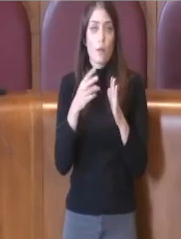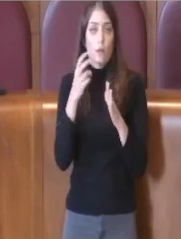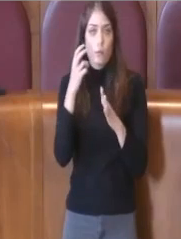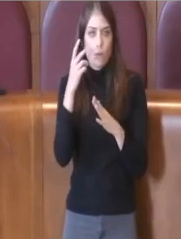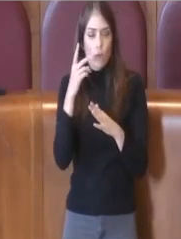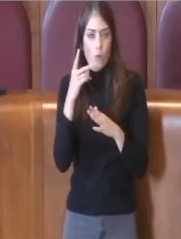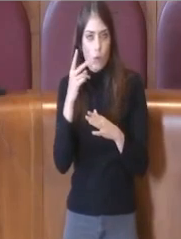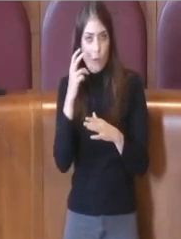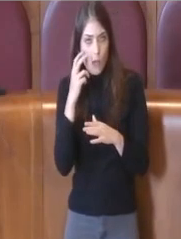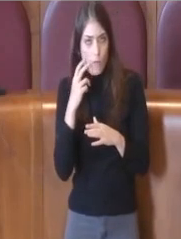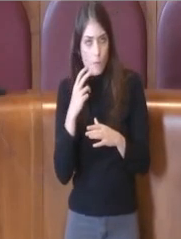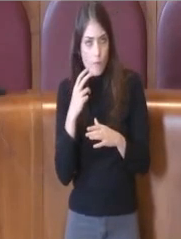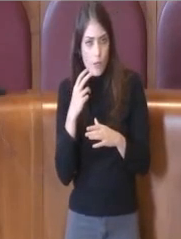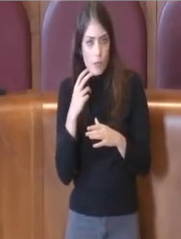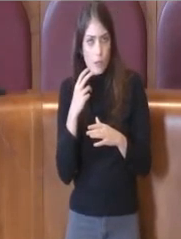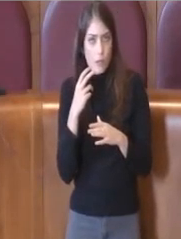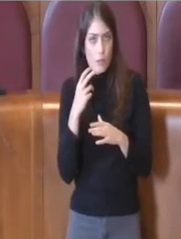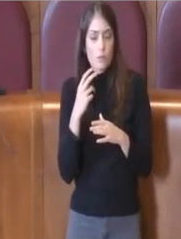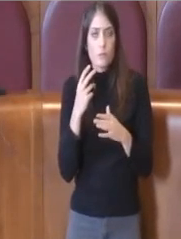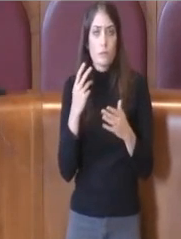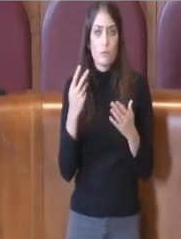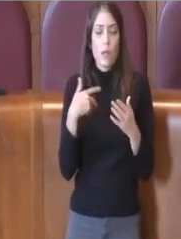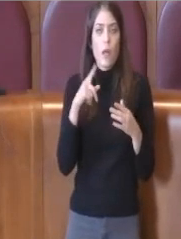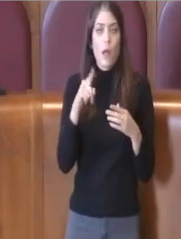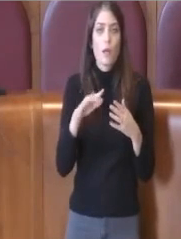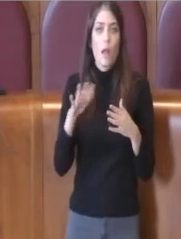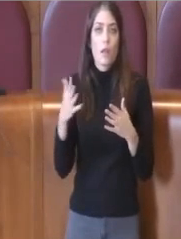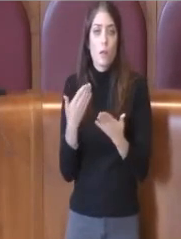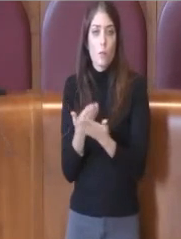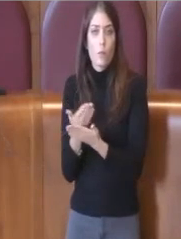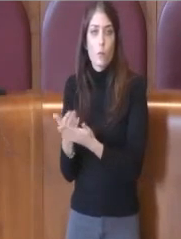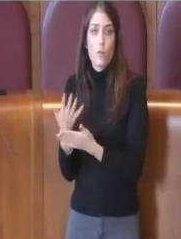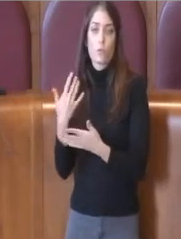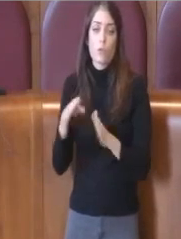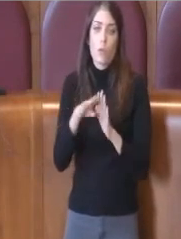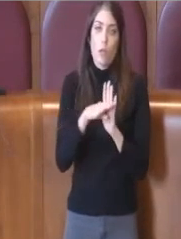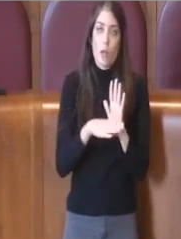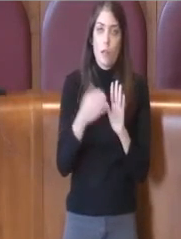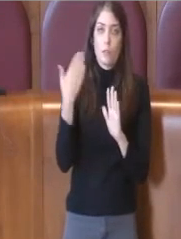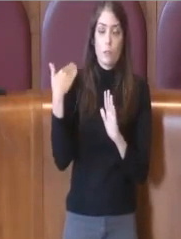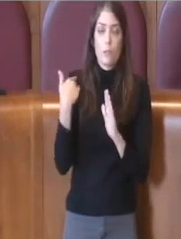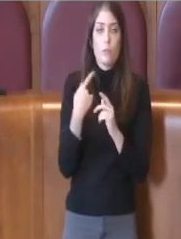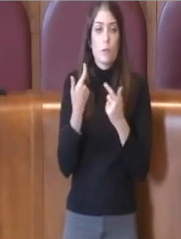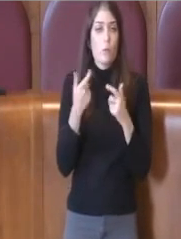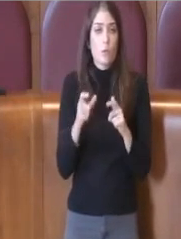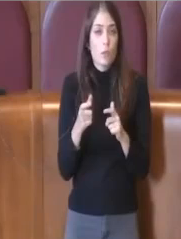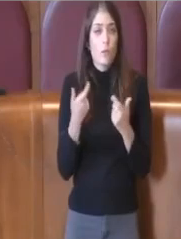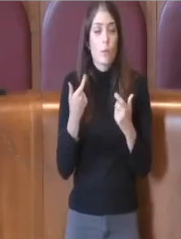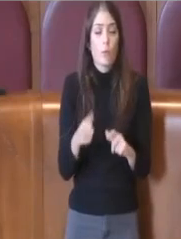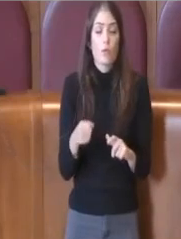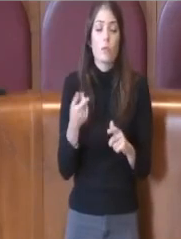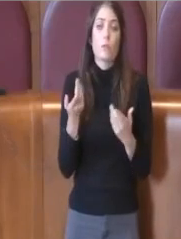verde e con le altre proposte che erano state elencate prima. Questo perché? Perché